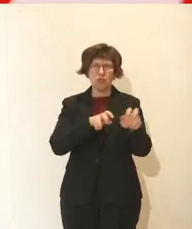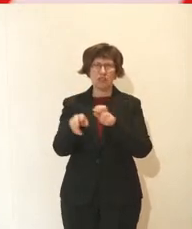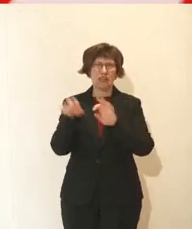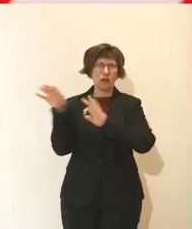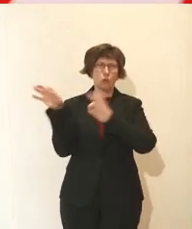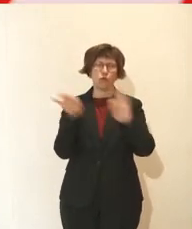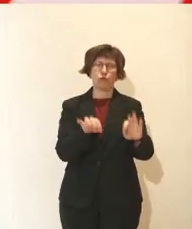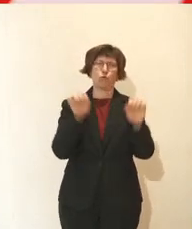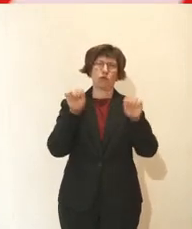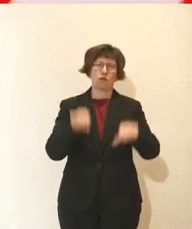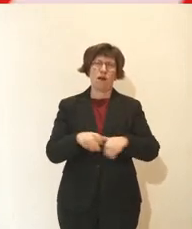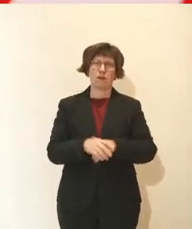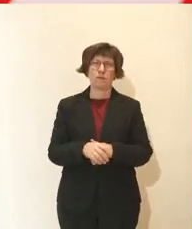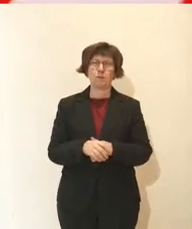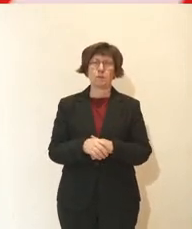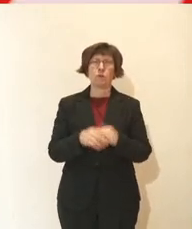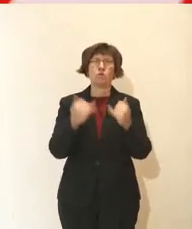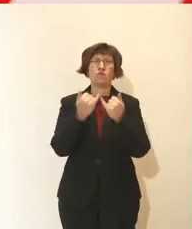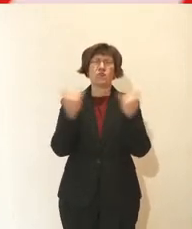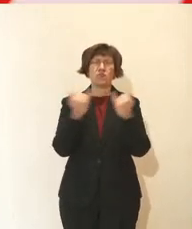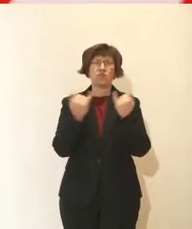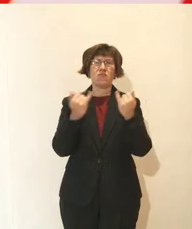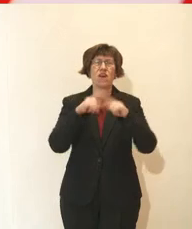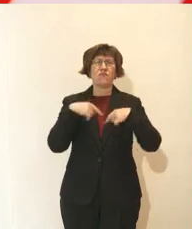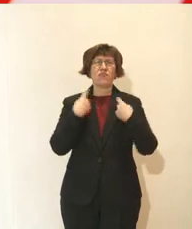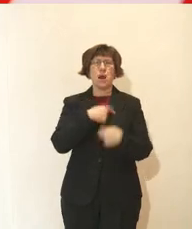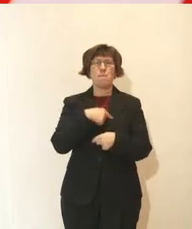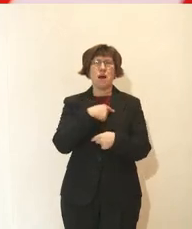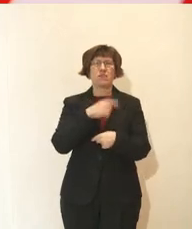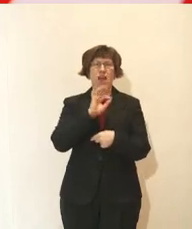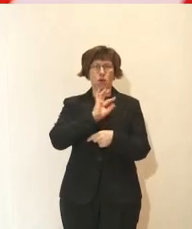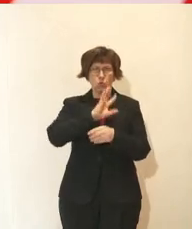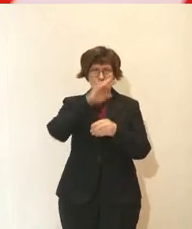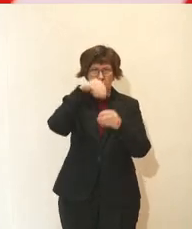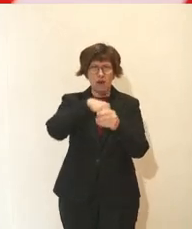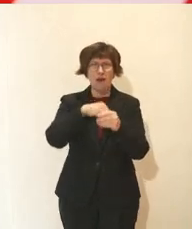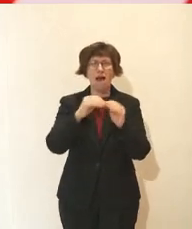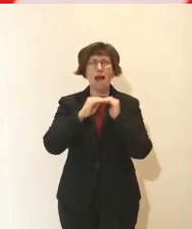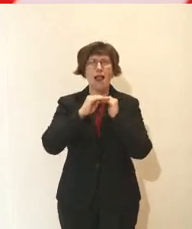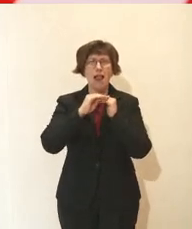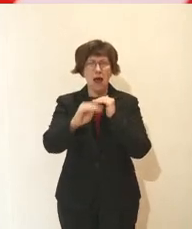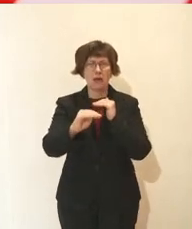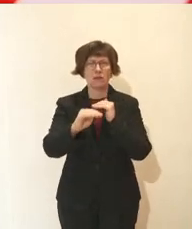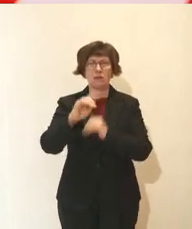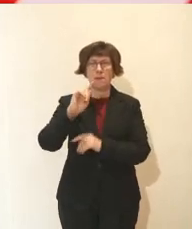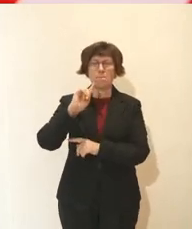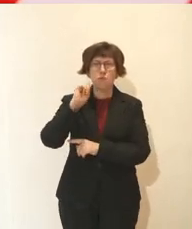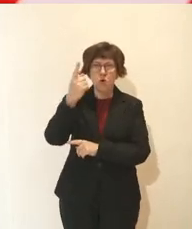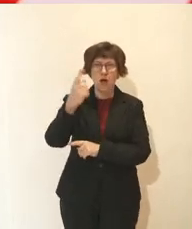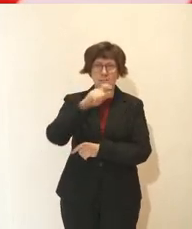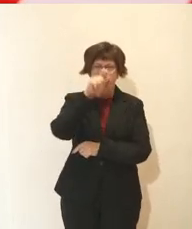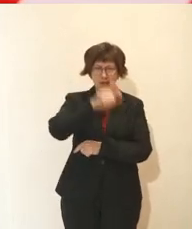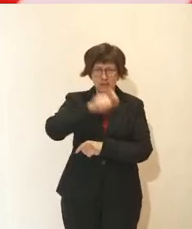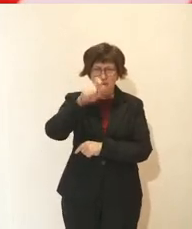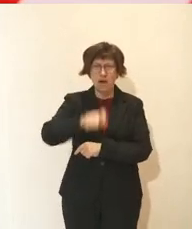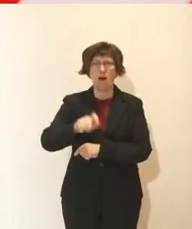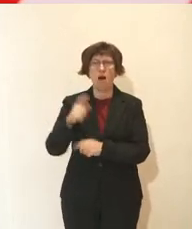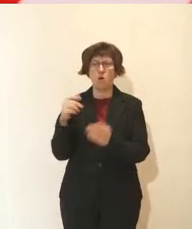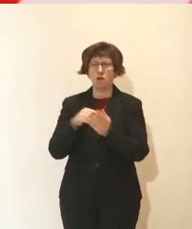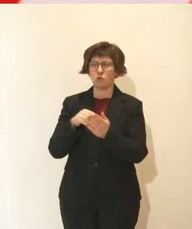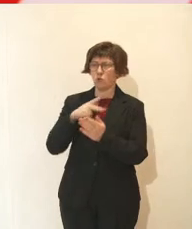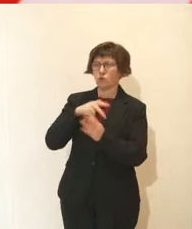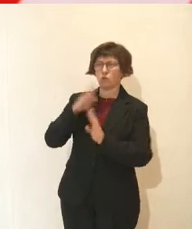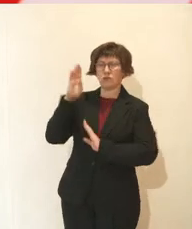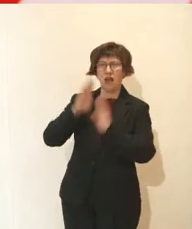führen und das gelingt auch weil wir als partei gut verankert sind überall im land mit bürgermeisterinnen und bürgermeistern aber auch mit den